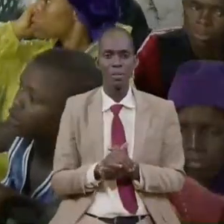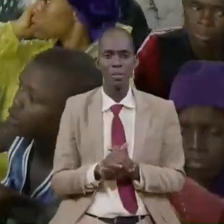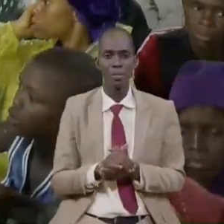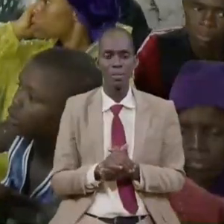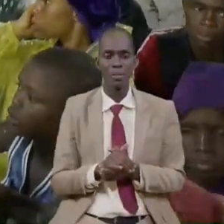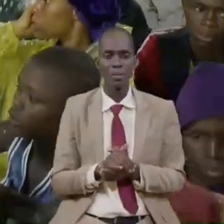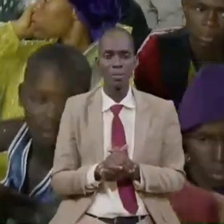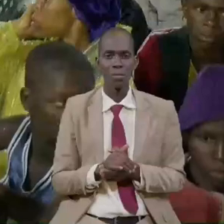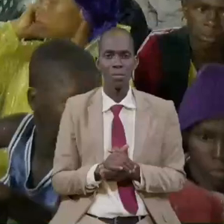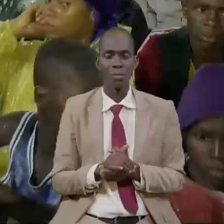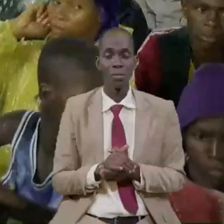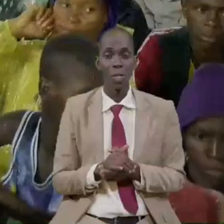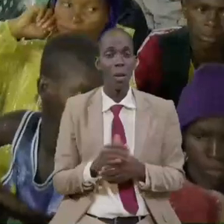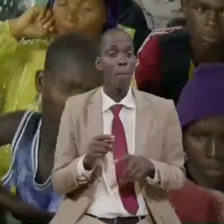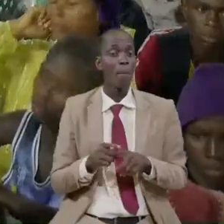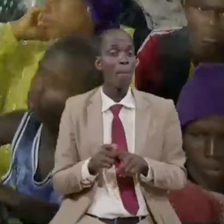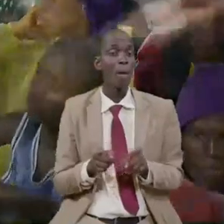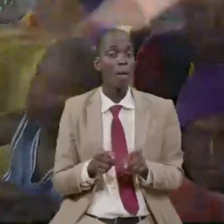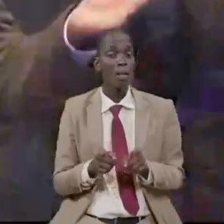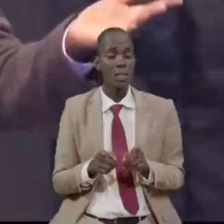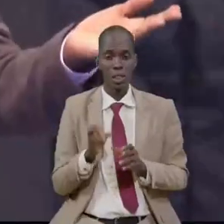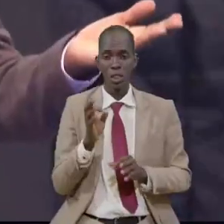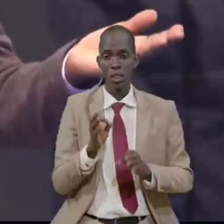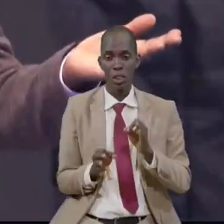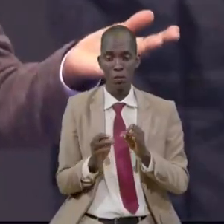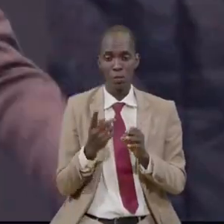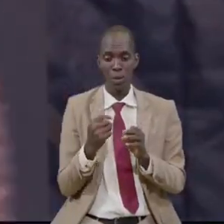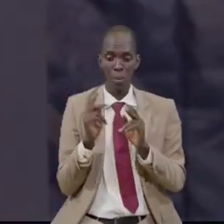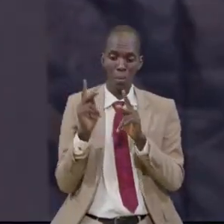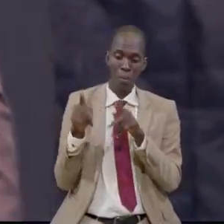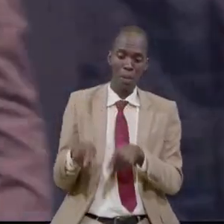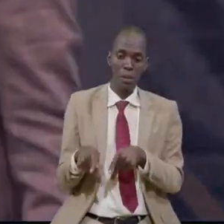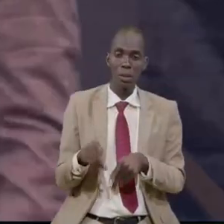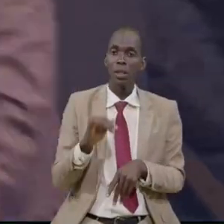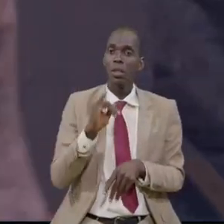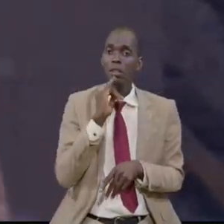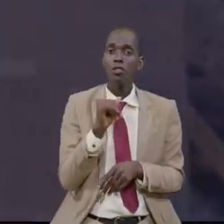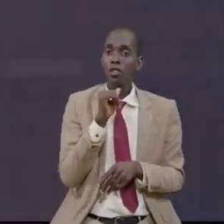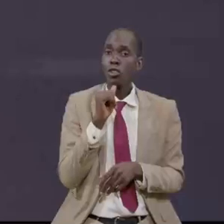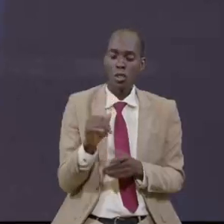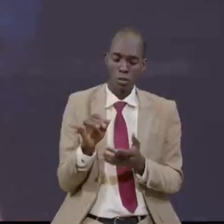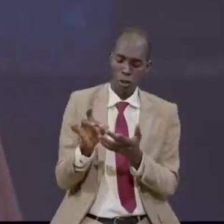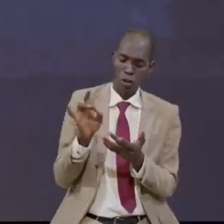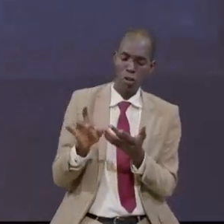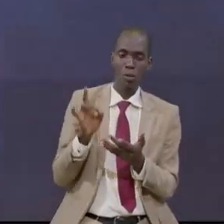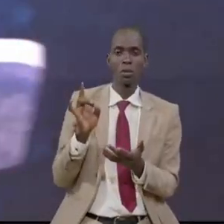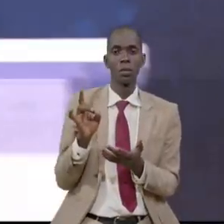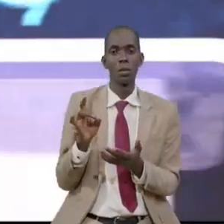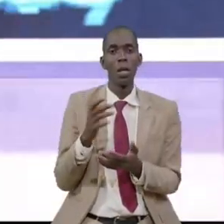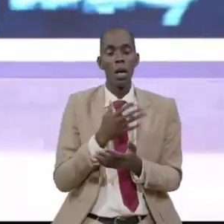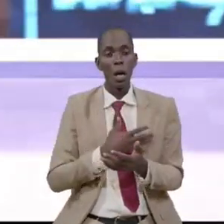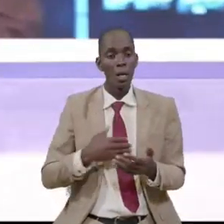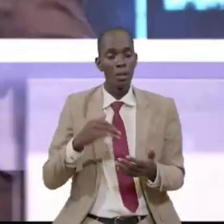amen mais si la personne n'est pas élu n'est pas choisi et l'ange de la